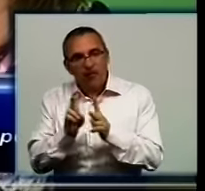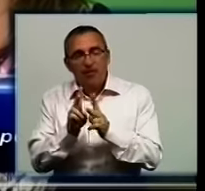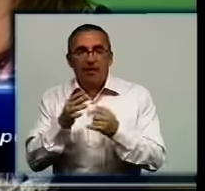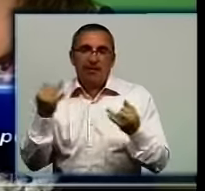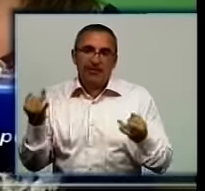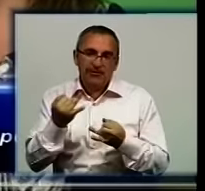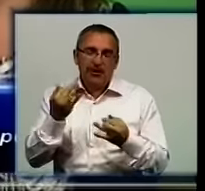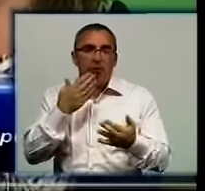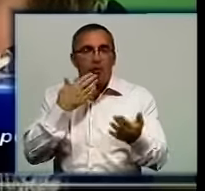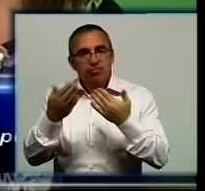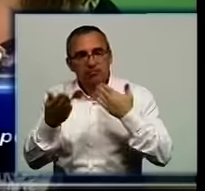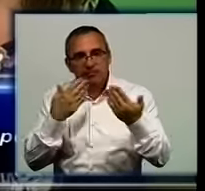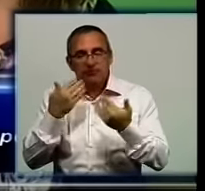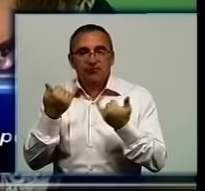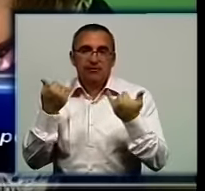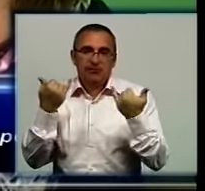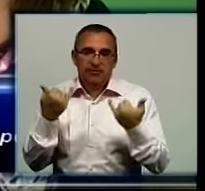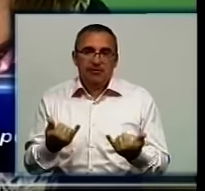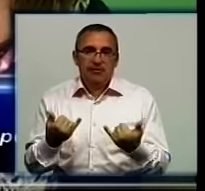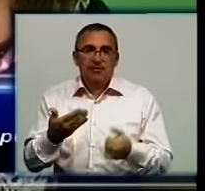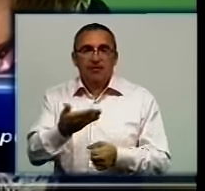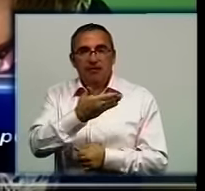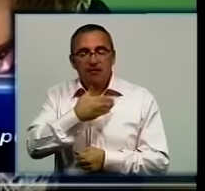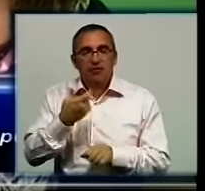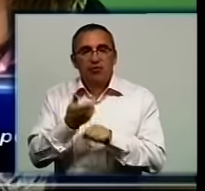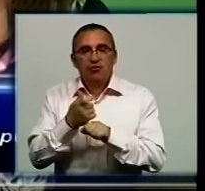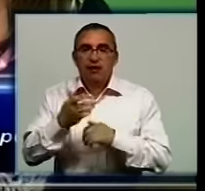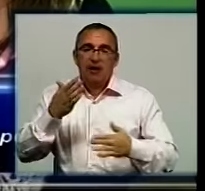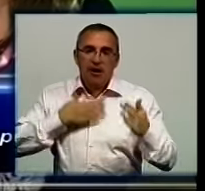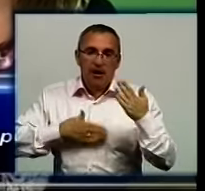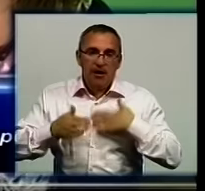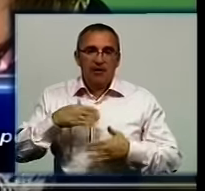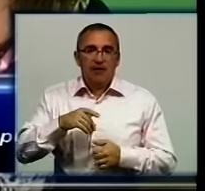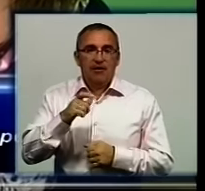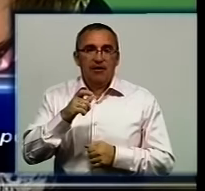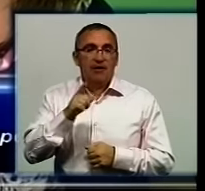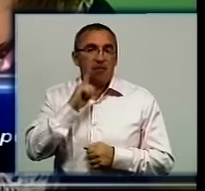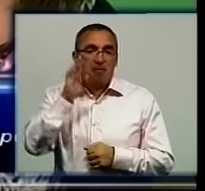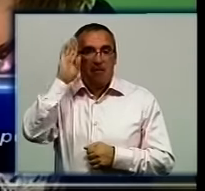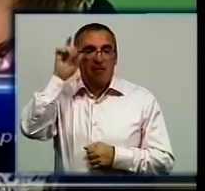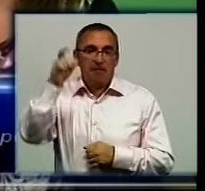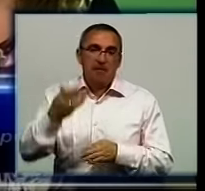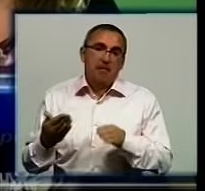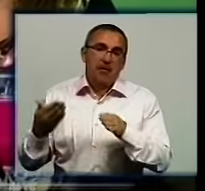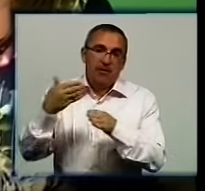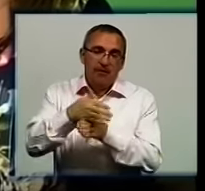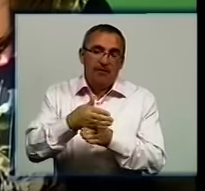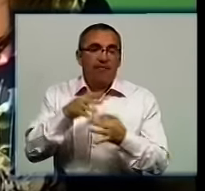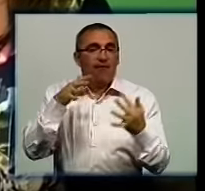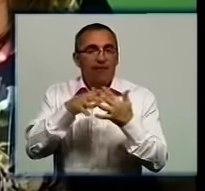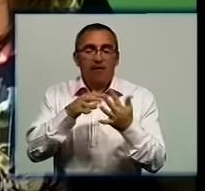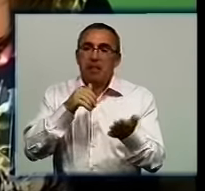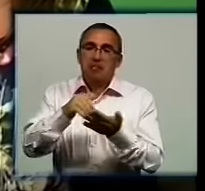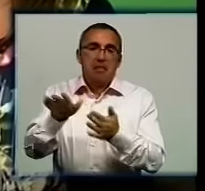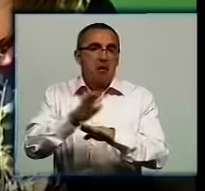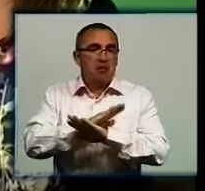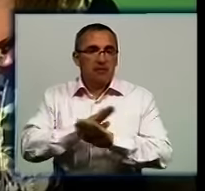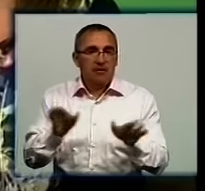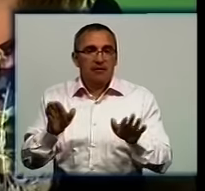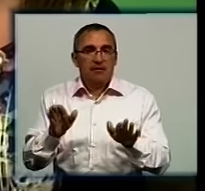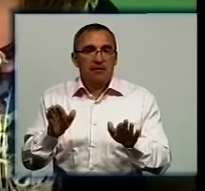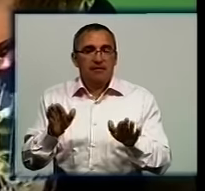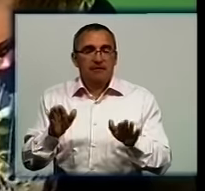с ним общаться даже сейчас. И мы очень рады, что такой молодой парень пошел воевать, не отказался, он